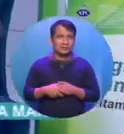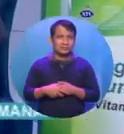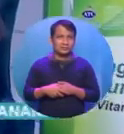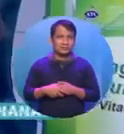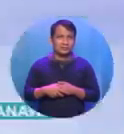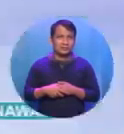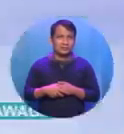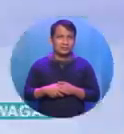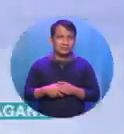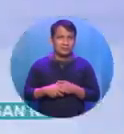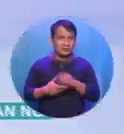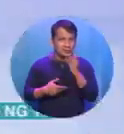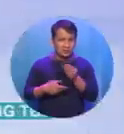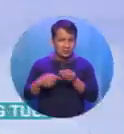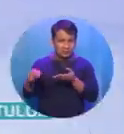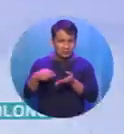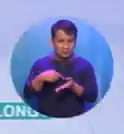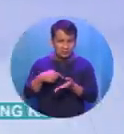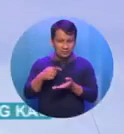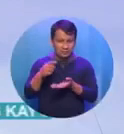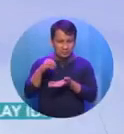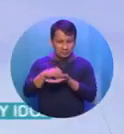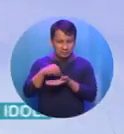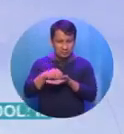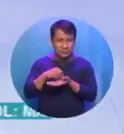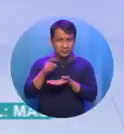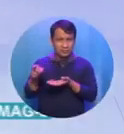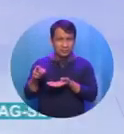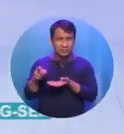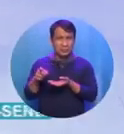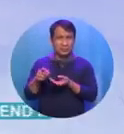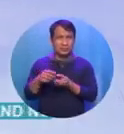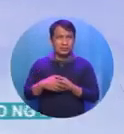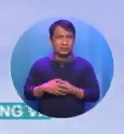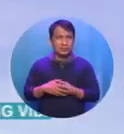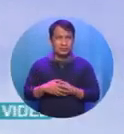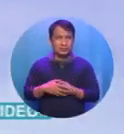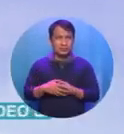Hello po. Kailan niyo po babayaran yung utang niyo?